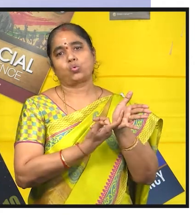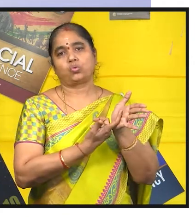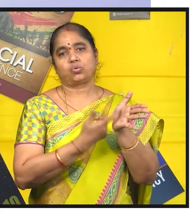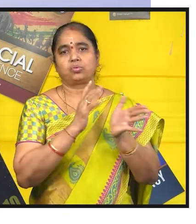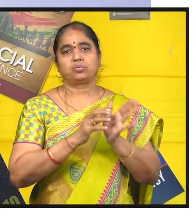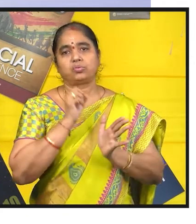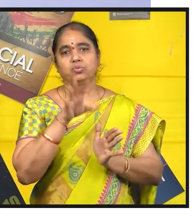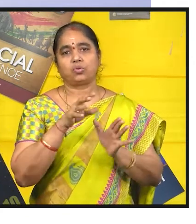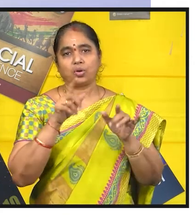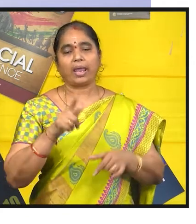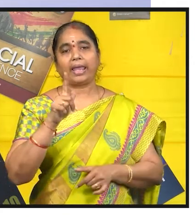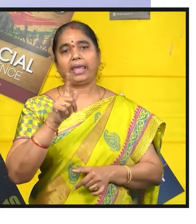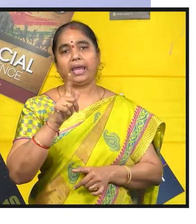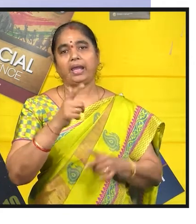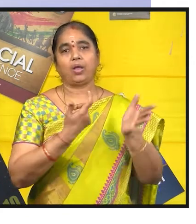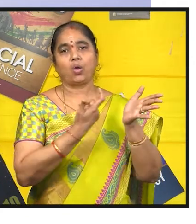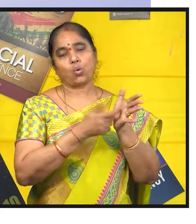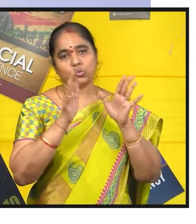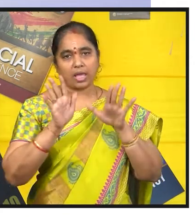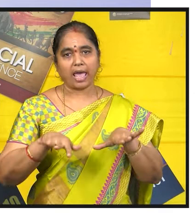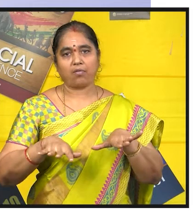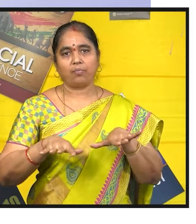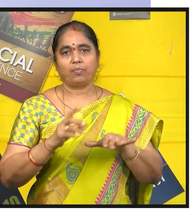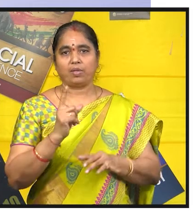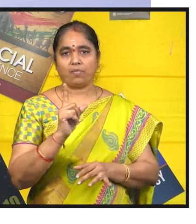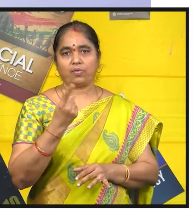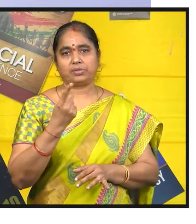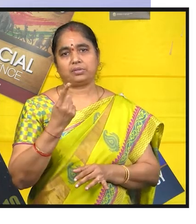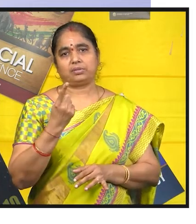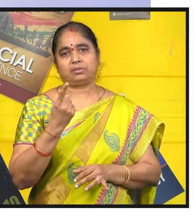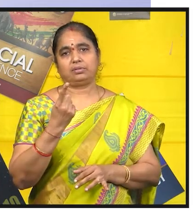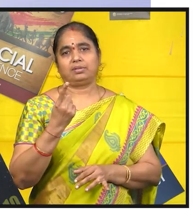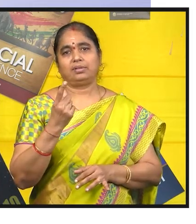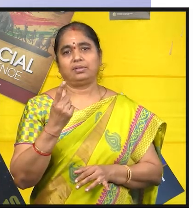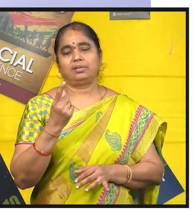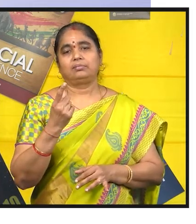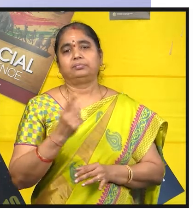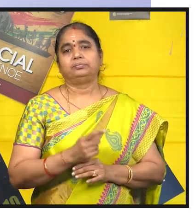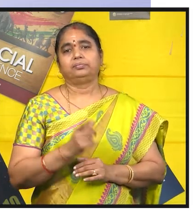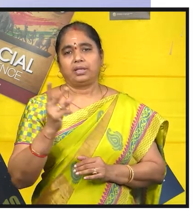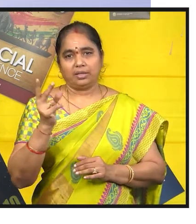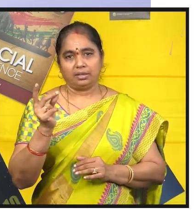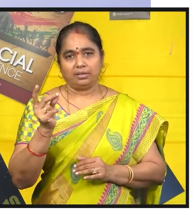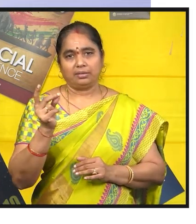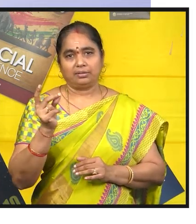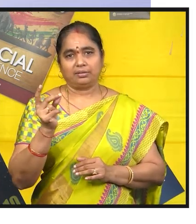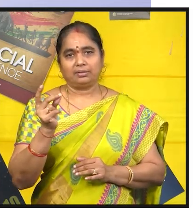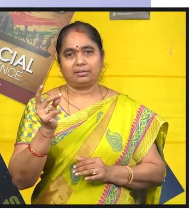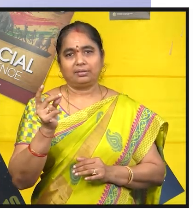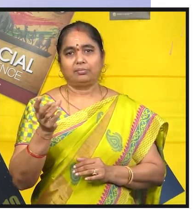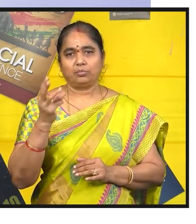நம்ம பார்க்குறோம் 7 வரிசைகள் நமக்கு கொடுக்கப்பட்டிருக்கிறது. நம்பர் 1, அதற்கடுத்தது பார்த்தீங்கன்னு சொன்னால்